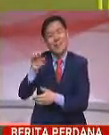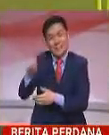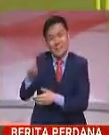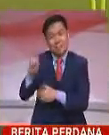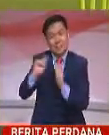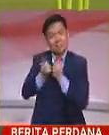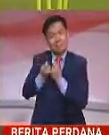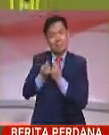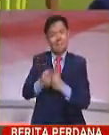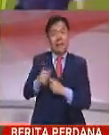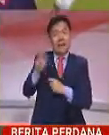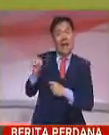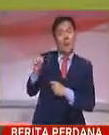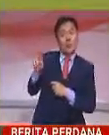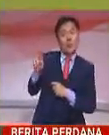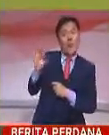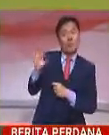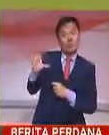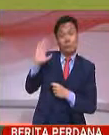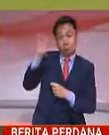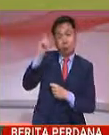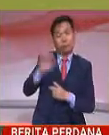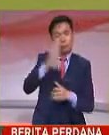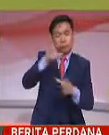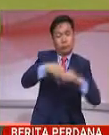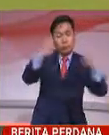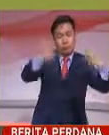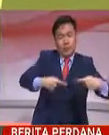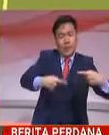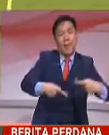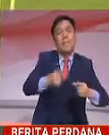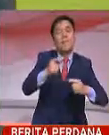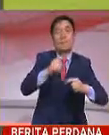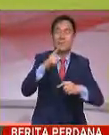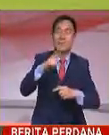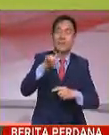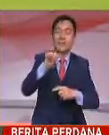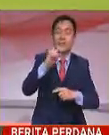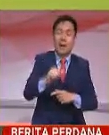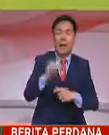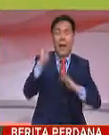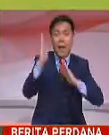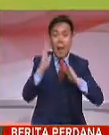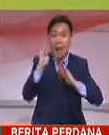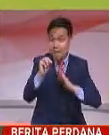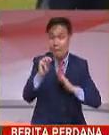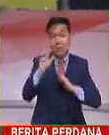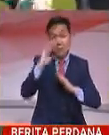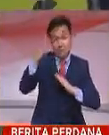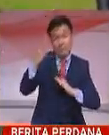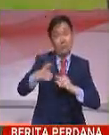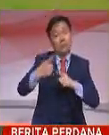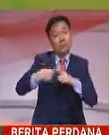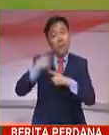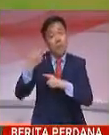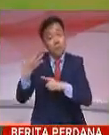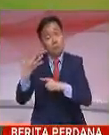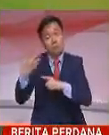menjamin penyertaan MUFC dalam saingan Liga M 2021 dijadual bermula 5 Mac depan tidak berdepan masalah.